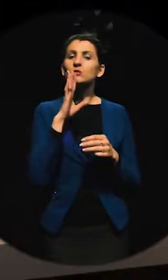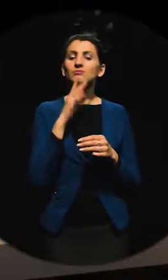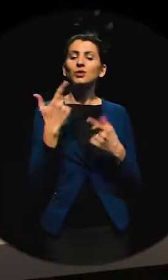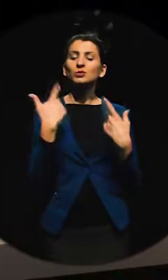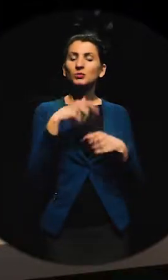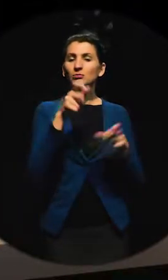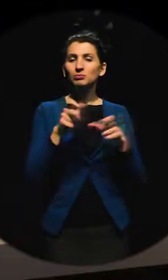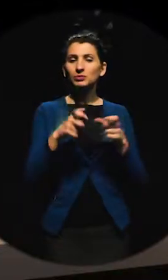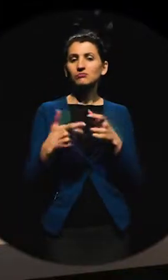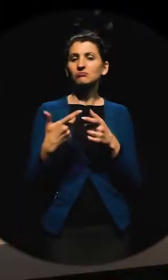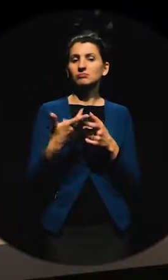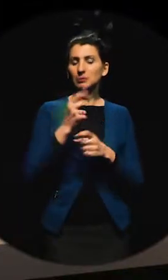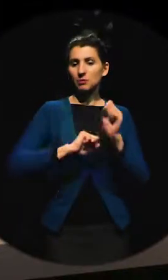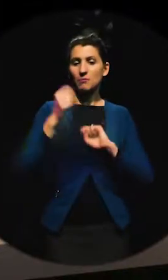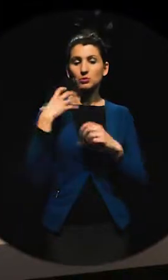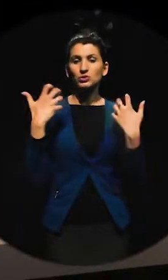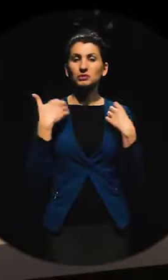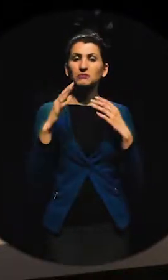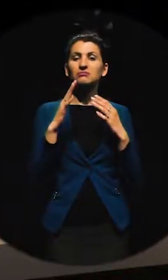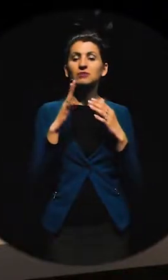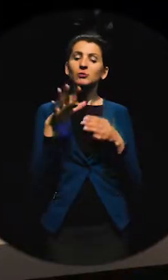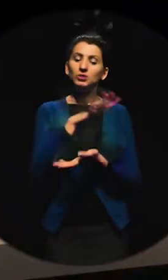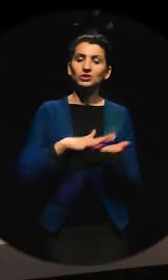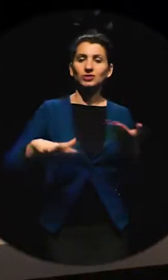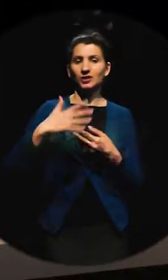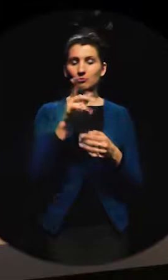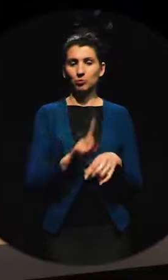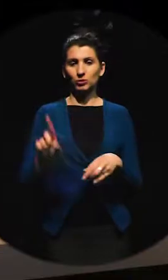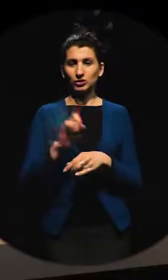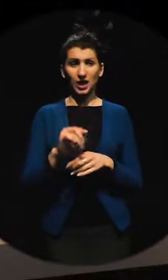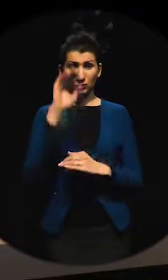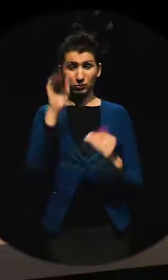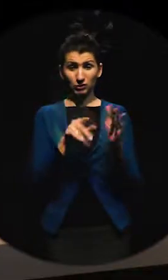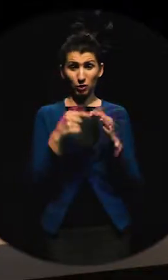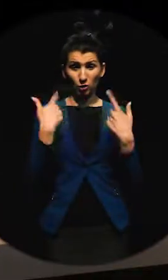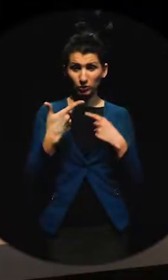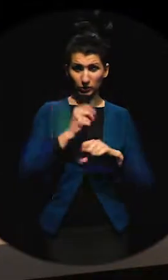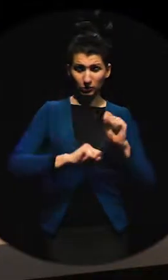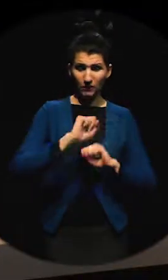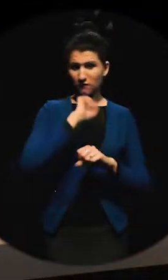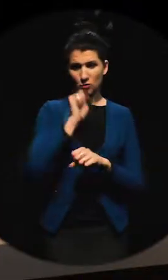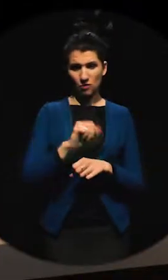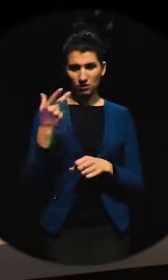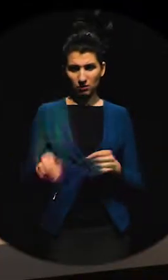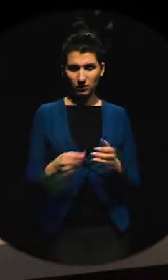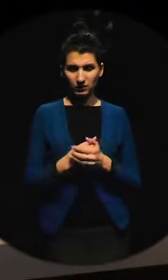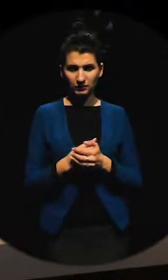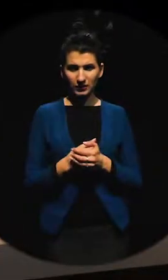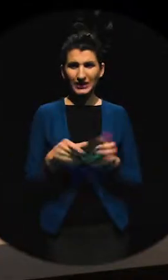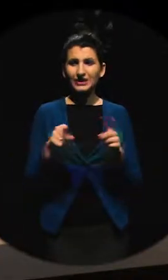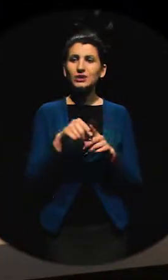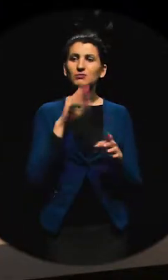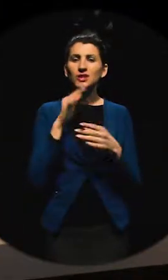przestrzeni, no właśnie przestrzeni publicznej, zupełnie niedostosowanej do potrzeb osób z niepełnosprawnościami, w bardzo ciężkich warunkach. Sama ich obecność